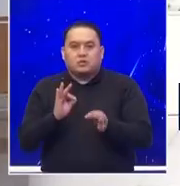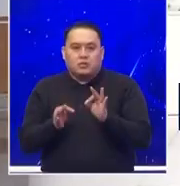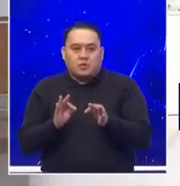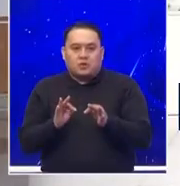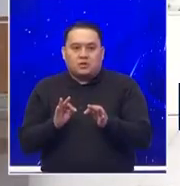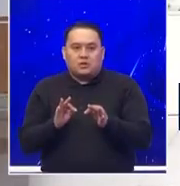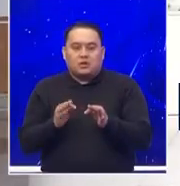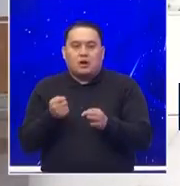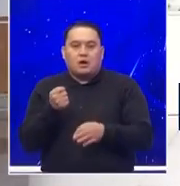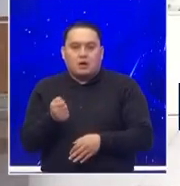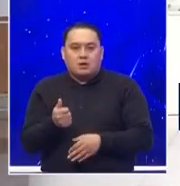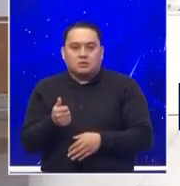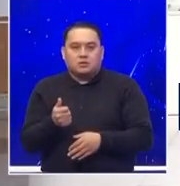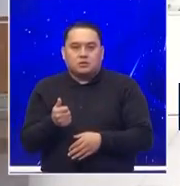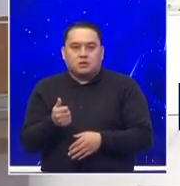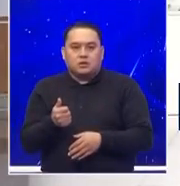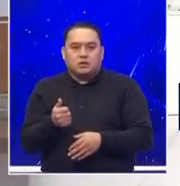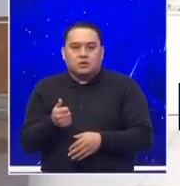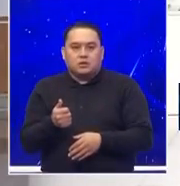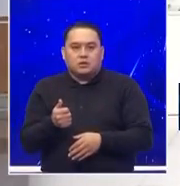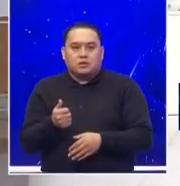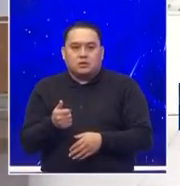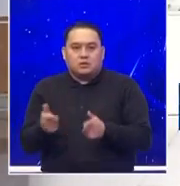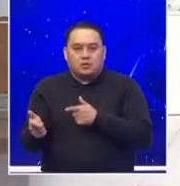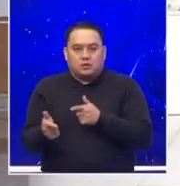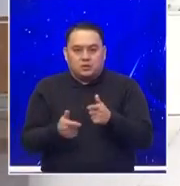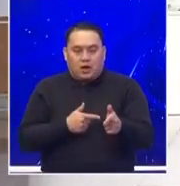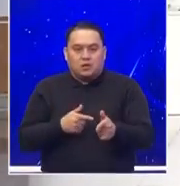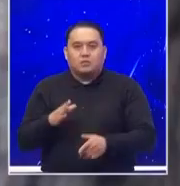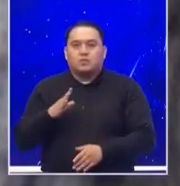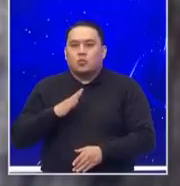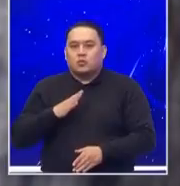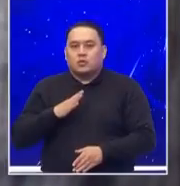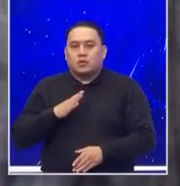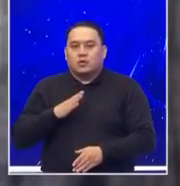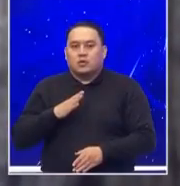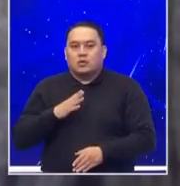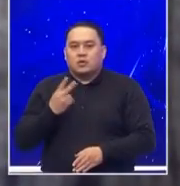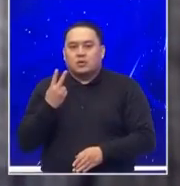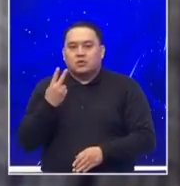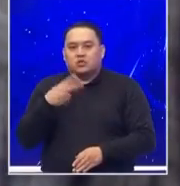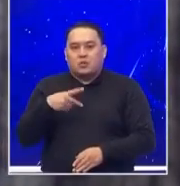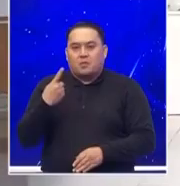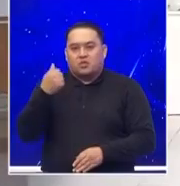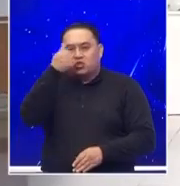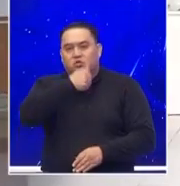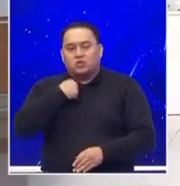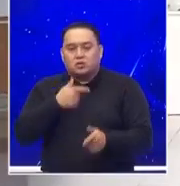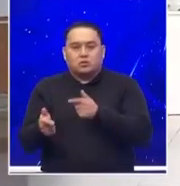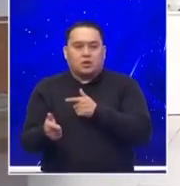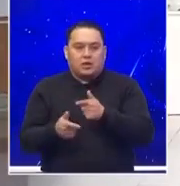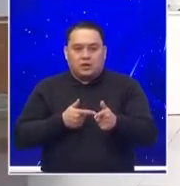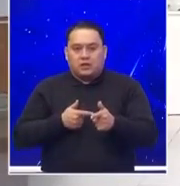Кішкене болса да балалар дайын болды, дайындалып жүрді. 2021-ге балалар дайындалып